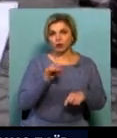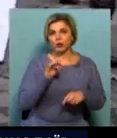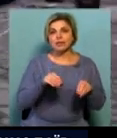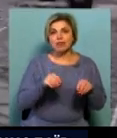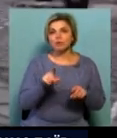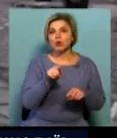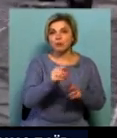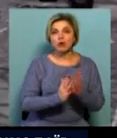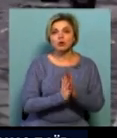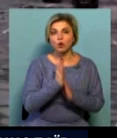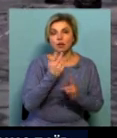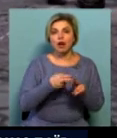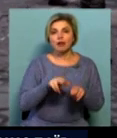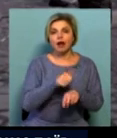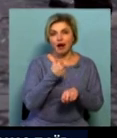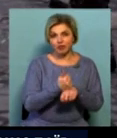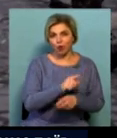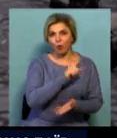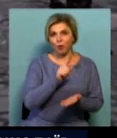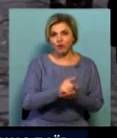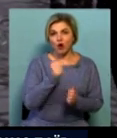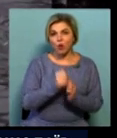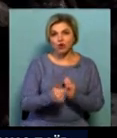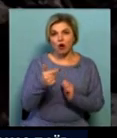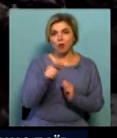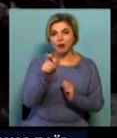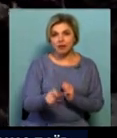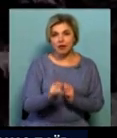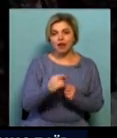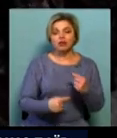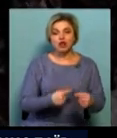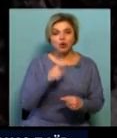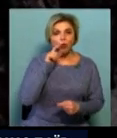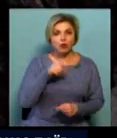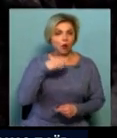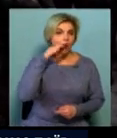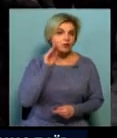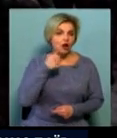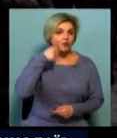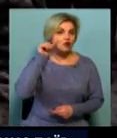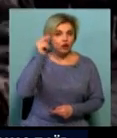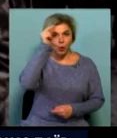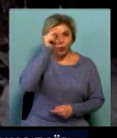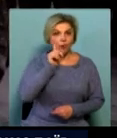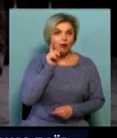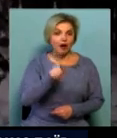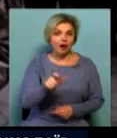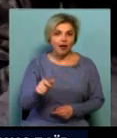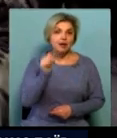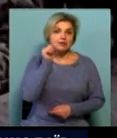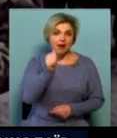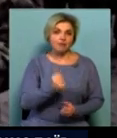тебе зростила – головний обов'язок кожного громадянина. Нащадки українських козаків, вчорашні юнаки, завтра –